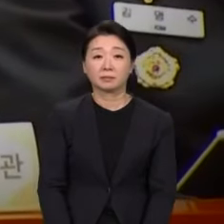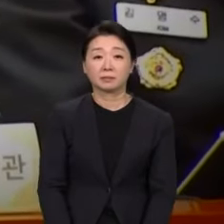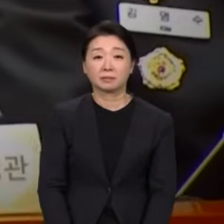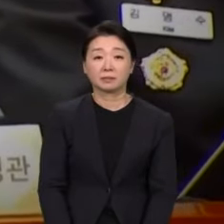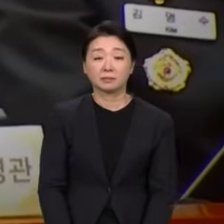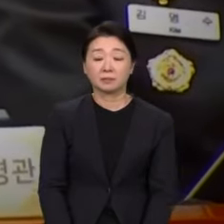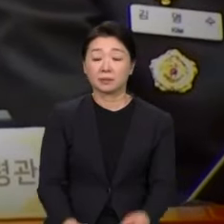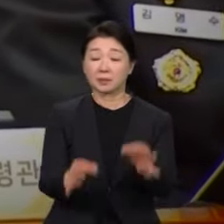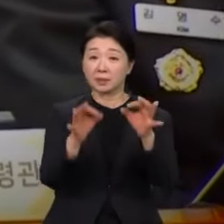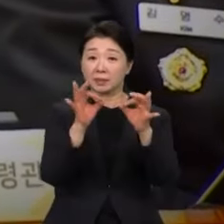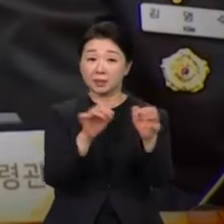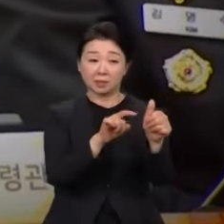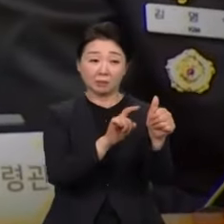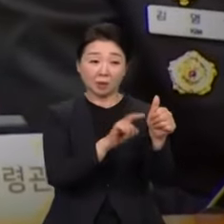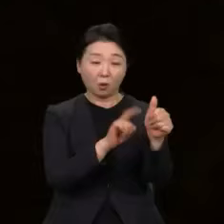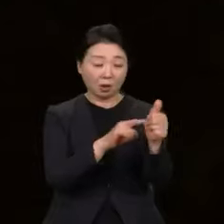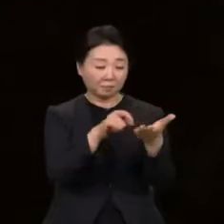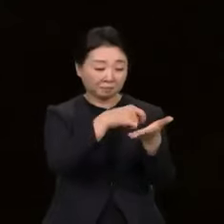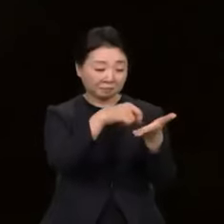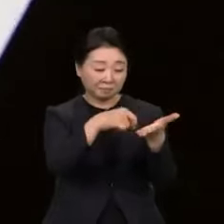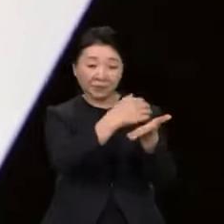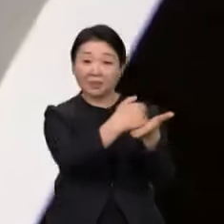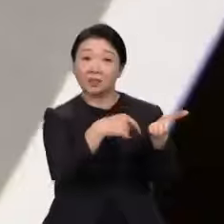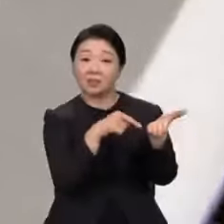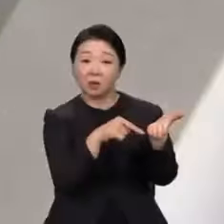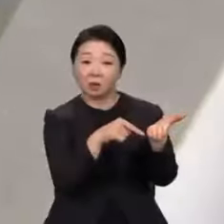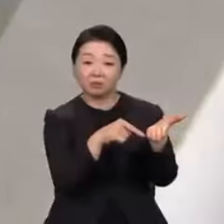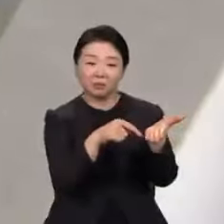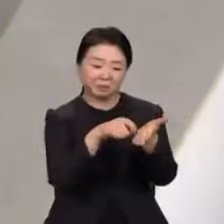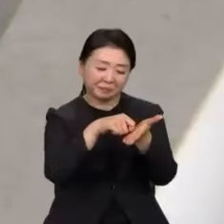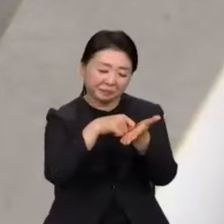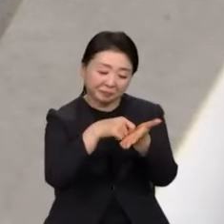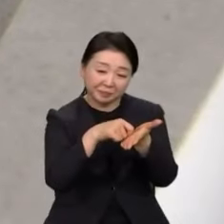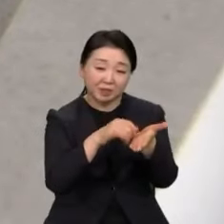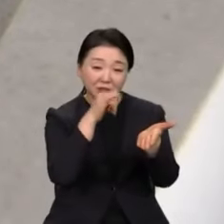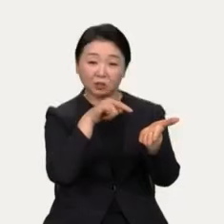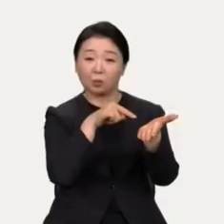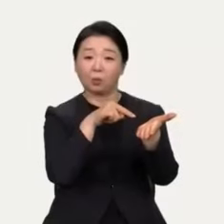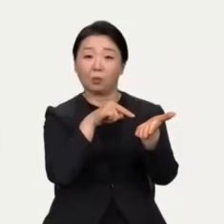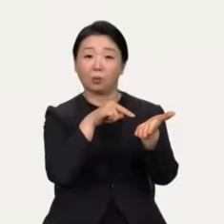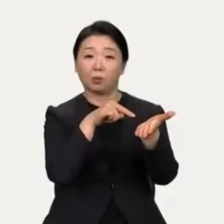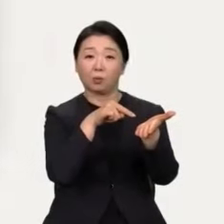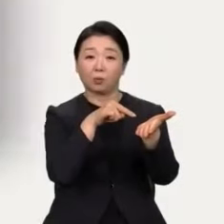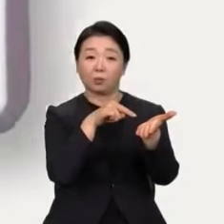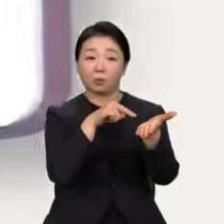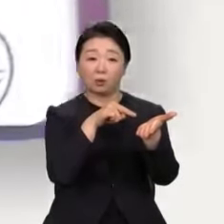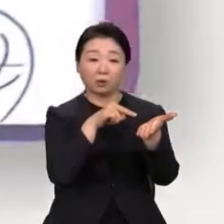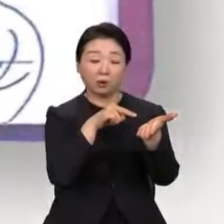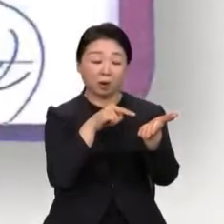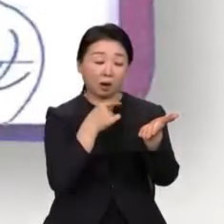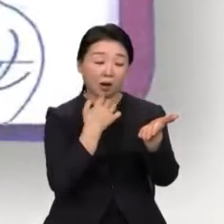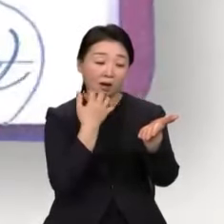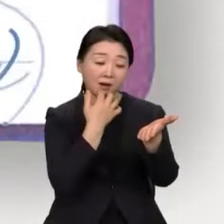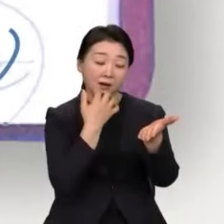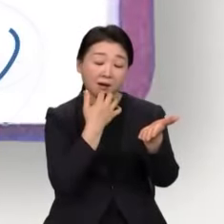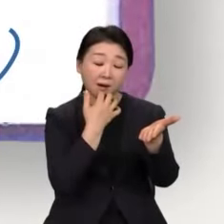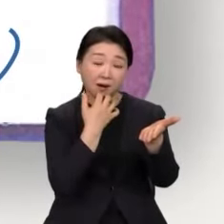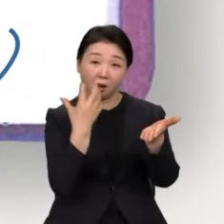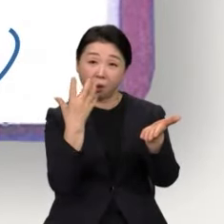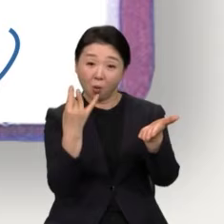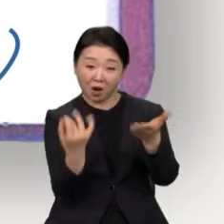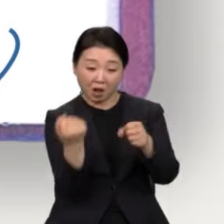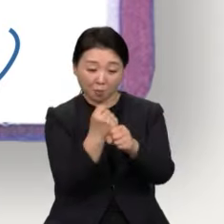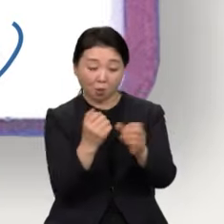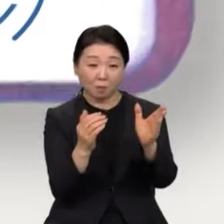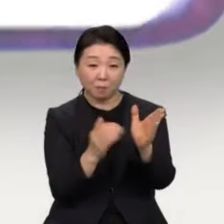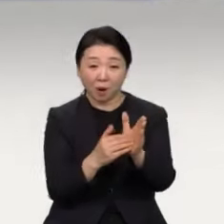김계환 해병대 사령관이 쓴 메모입니다. 선으로 그어 지운 부분이 보입니다. 컬러 원본을 확보해 복구해보니